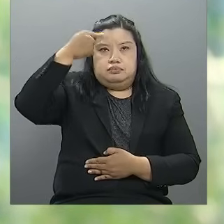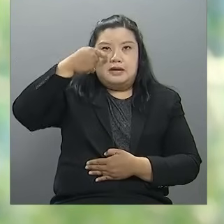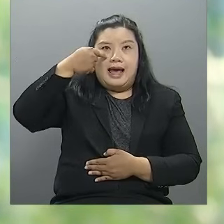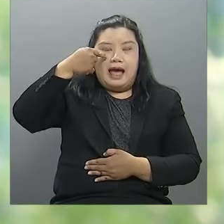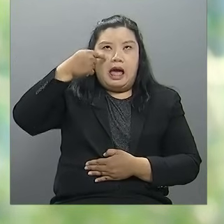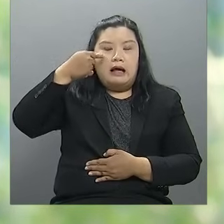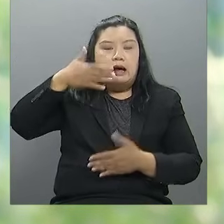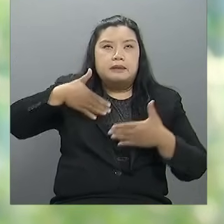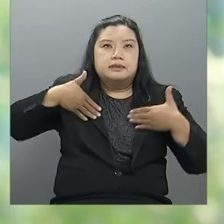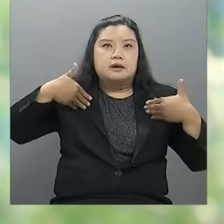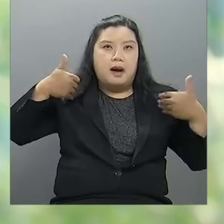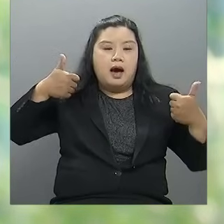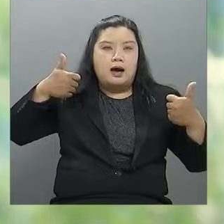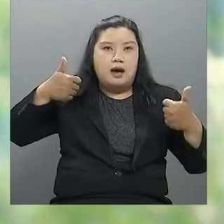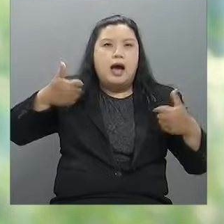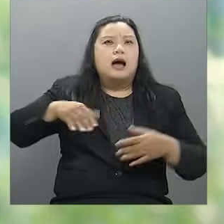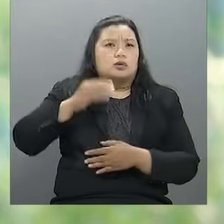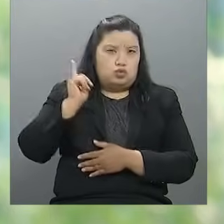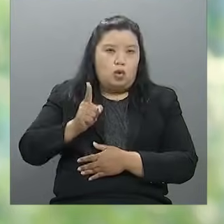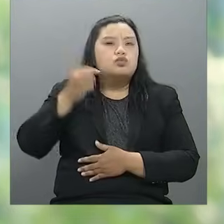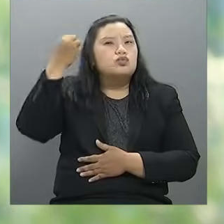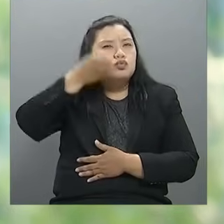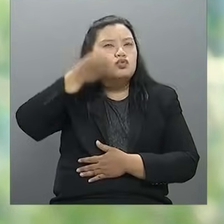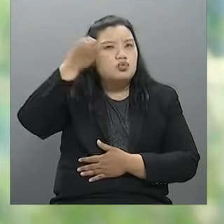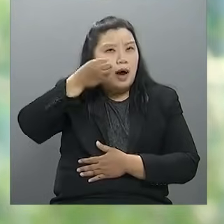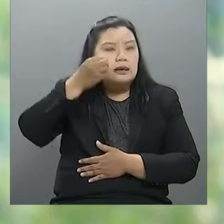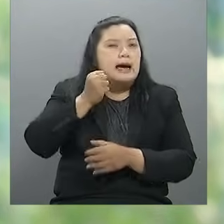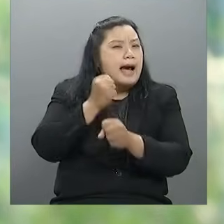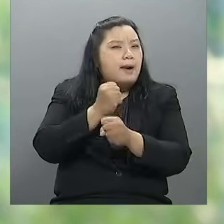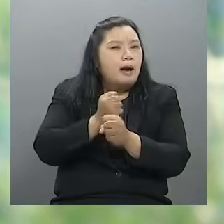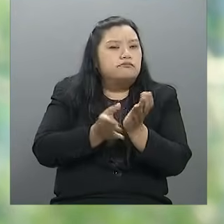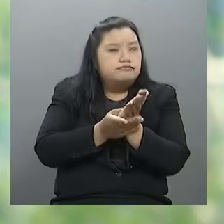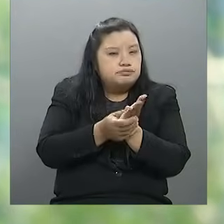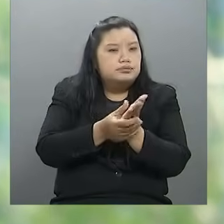ติ